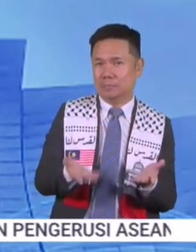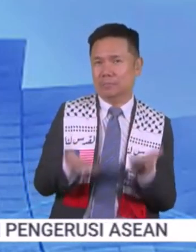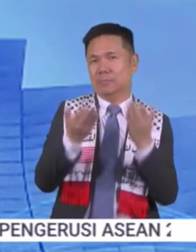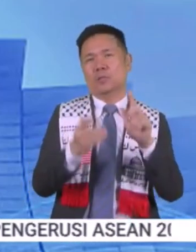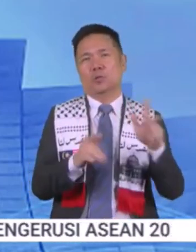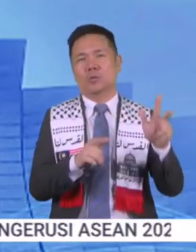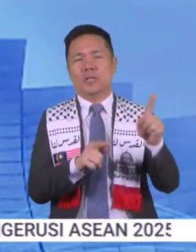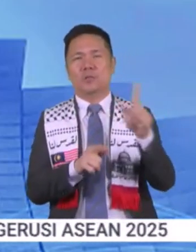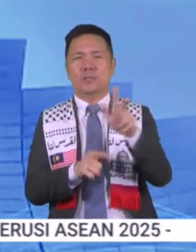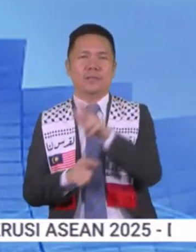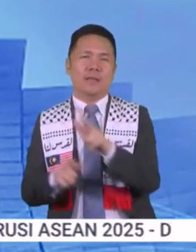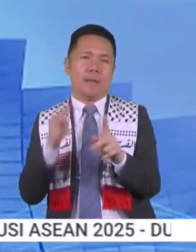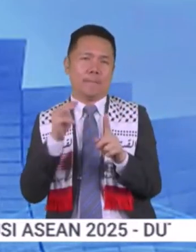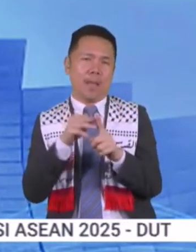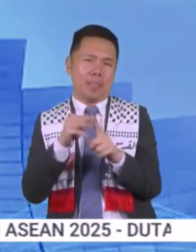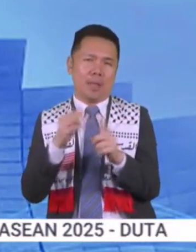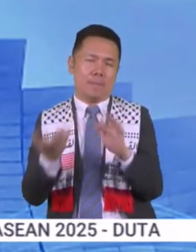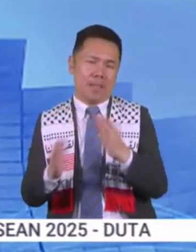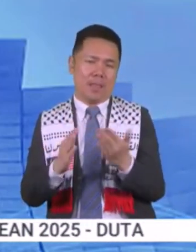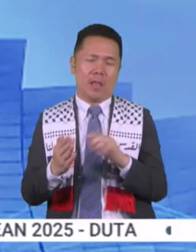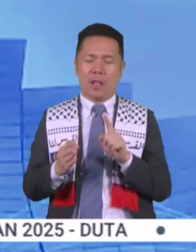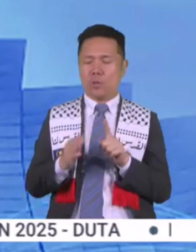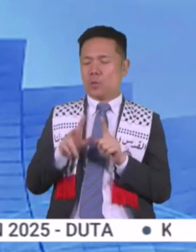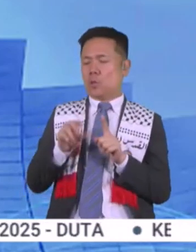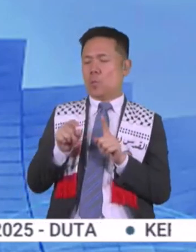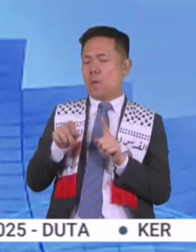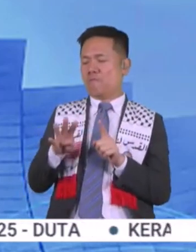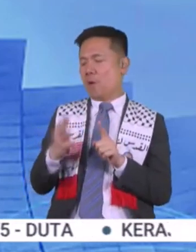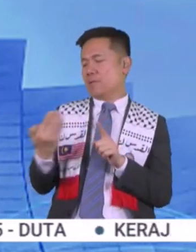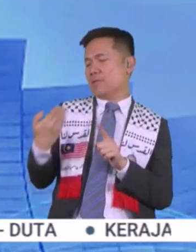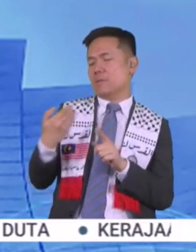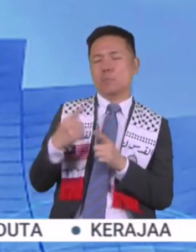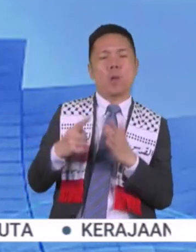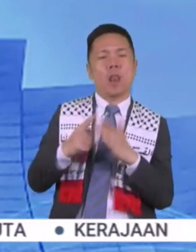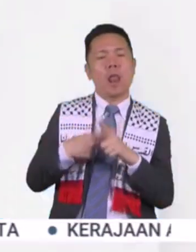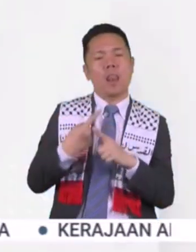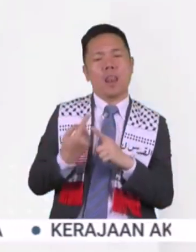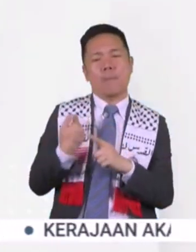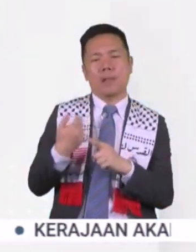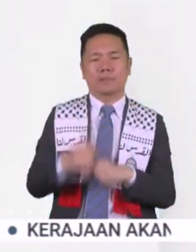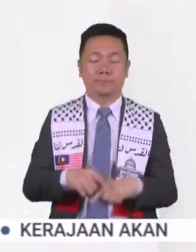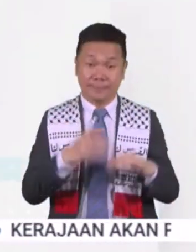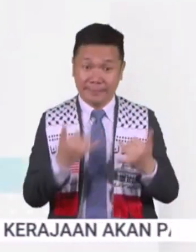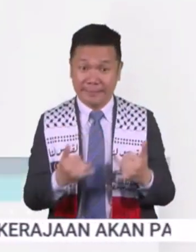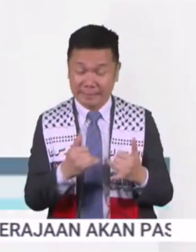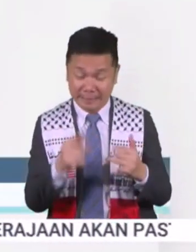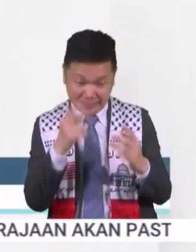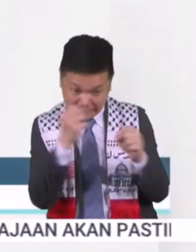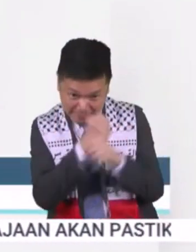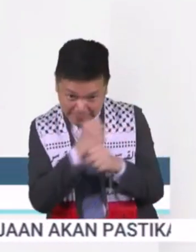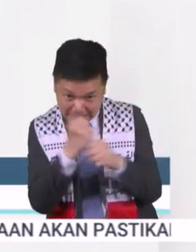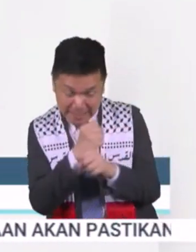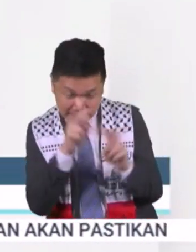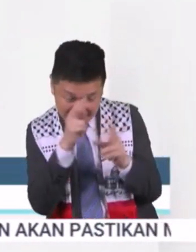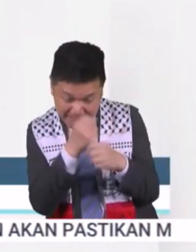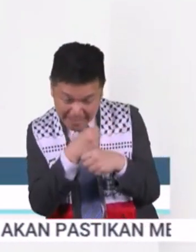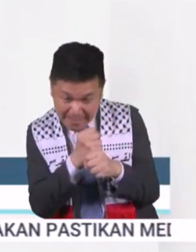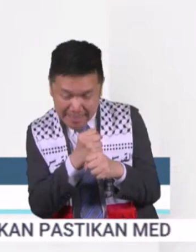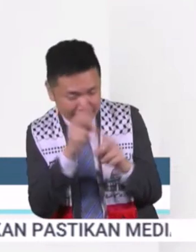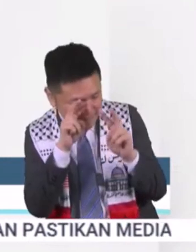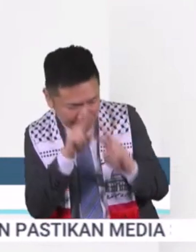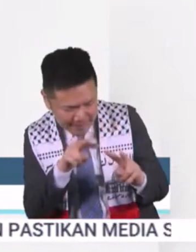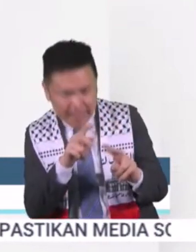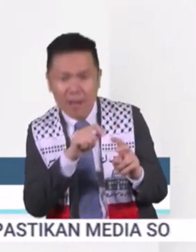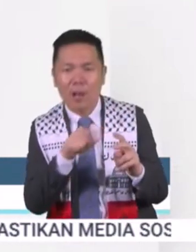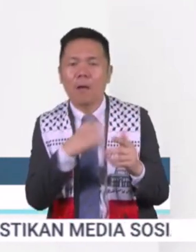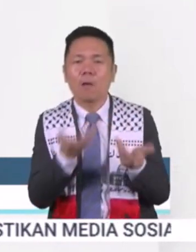berbanding 130.4 mata bulan sama tahun sebelumnya. Menurut Jabatan Perangkaan Malaysia, kenaikan sederhana didorong